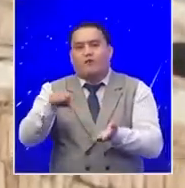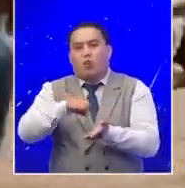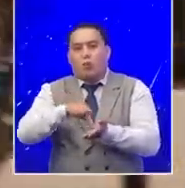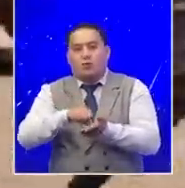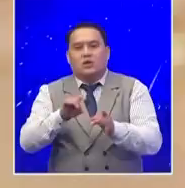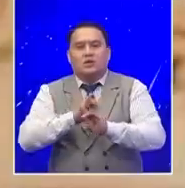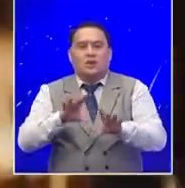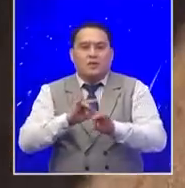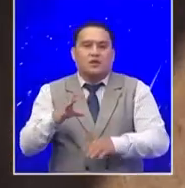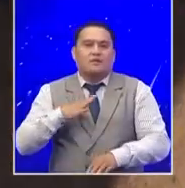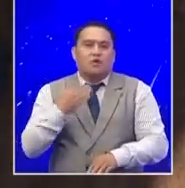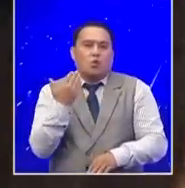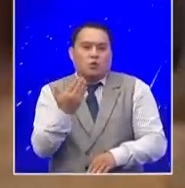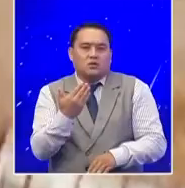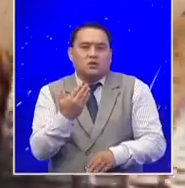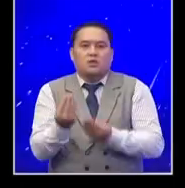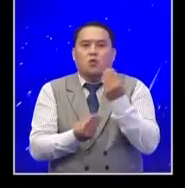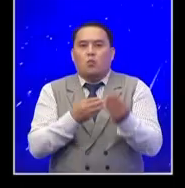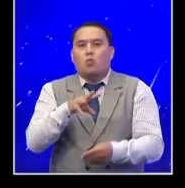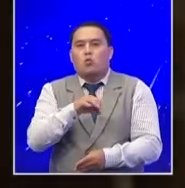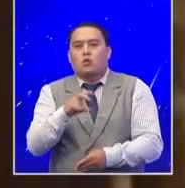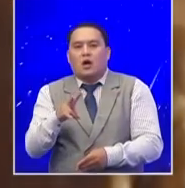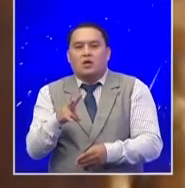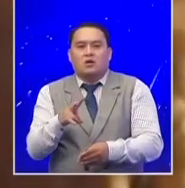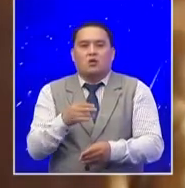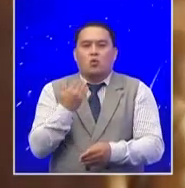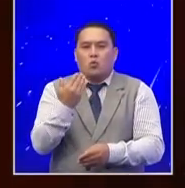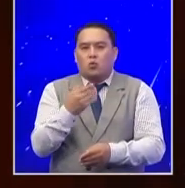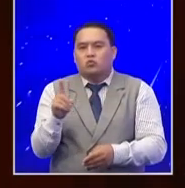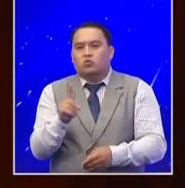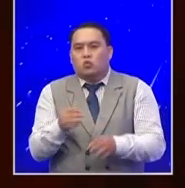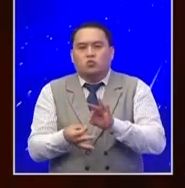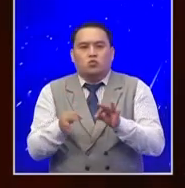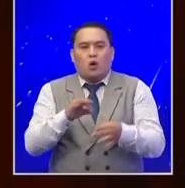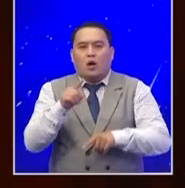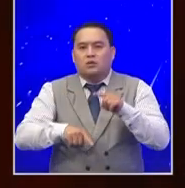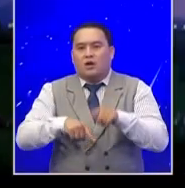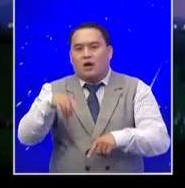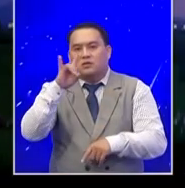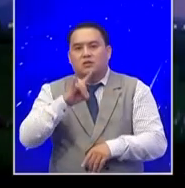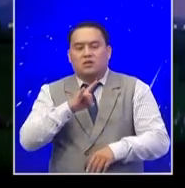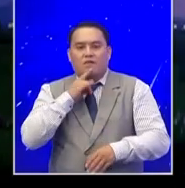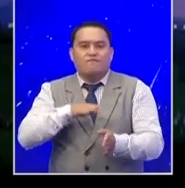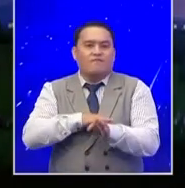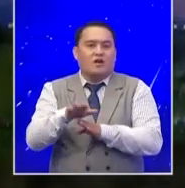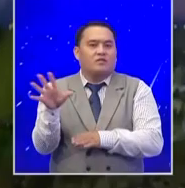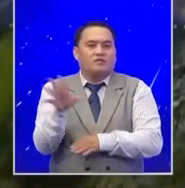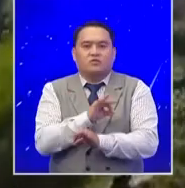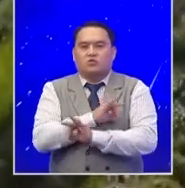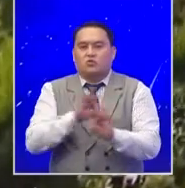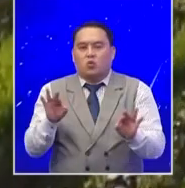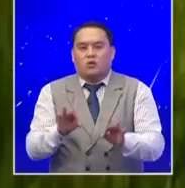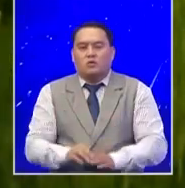трюков Жайдарбек Кунгужинов, сыграл в «Мулан» одну из ролей. Несмотря на трудности, отечественные каскадеры выполнили все трюки